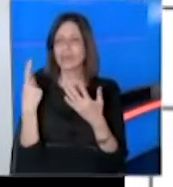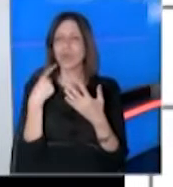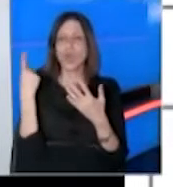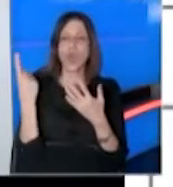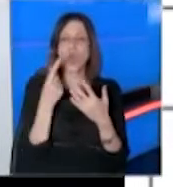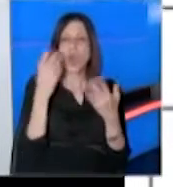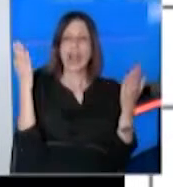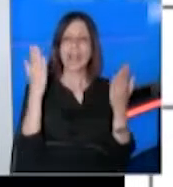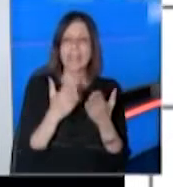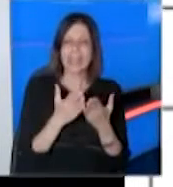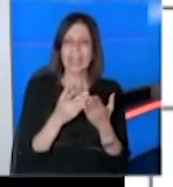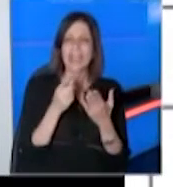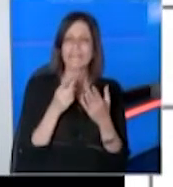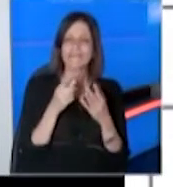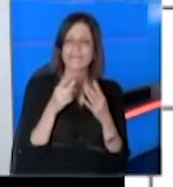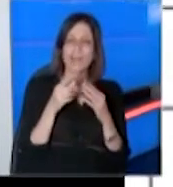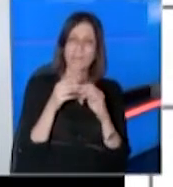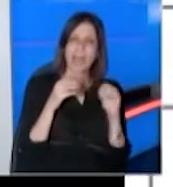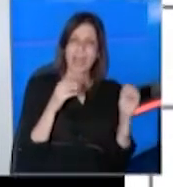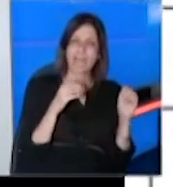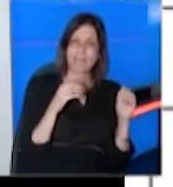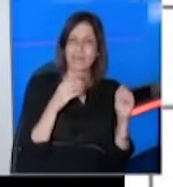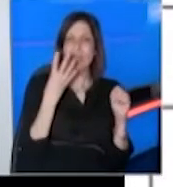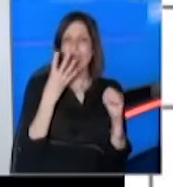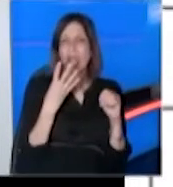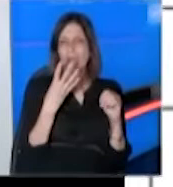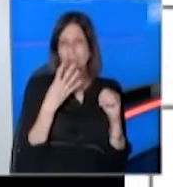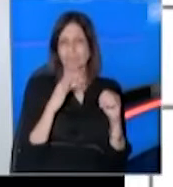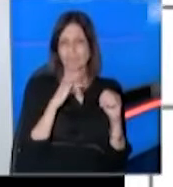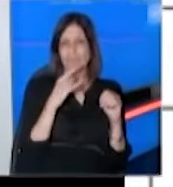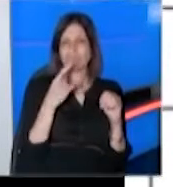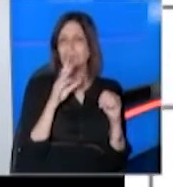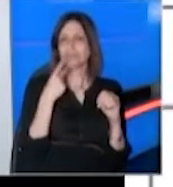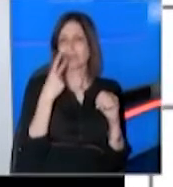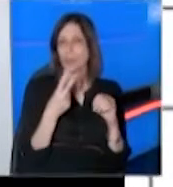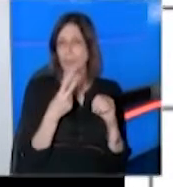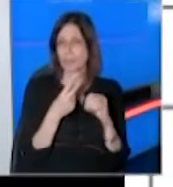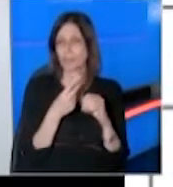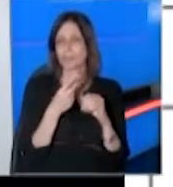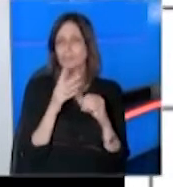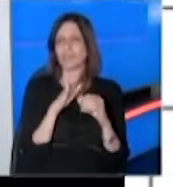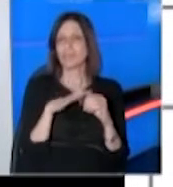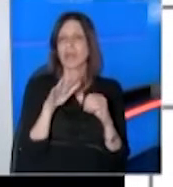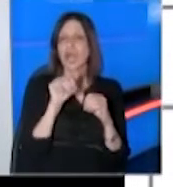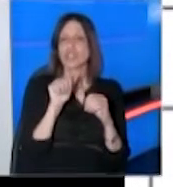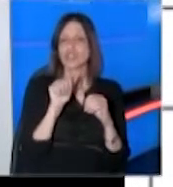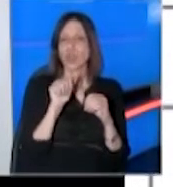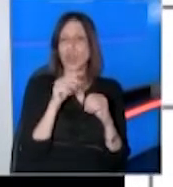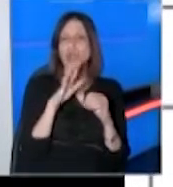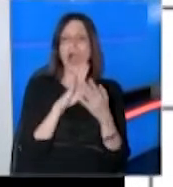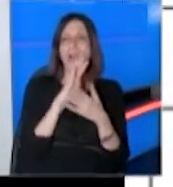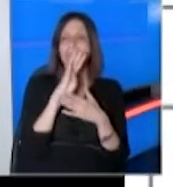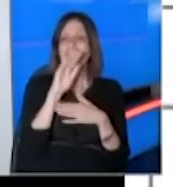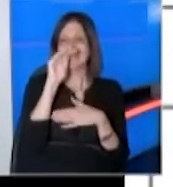המערבי. אוקיי. היא, אותם 8 חבר'ה, שוב, 4 בעלי עניין וזה. מה אנחנו רואים? מועצה אזורית אשכול, 14,000